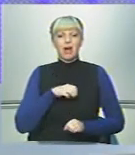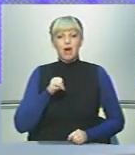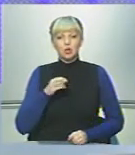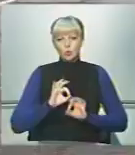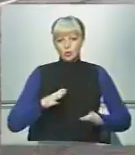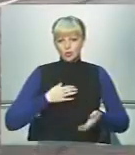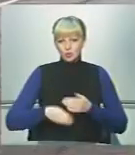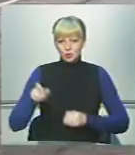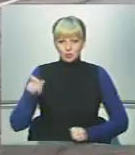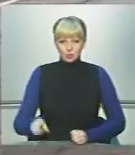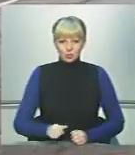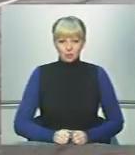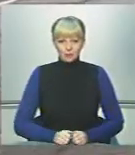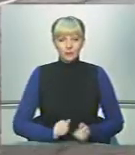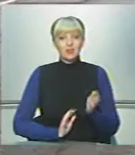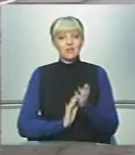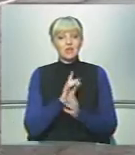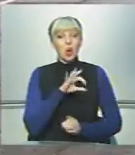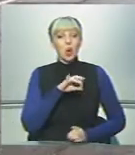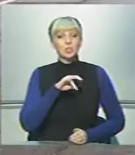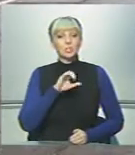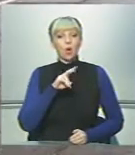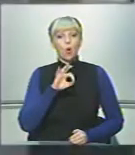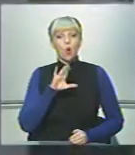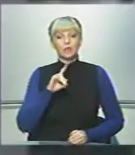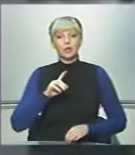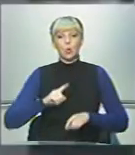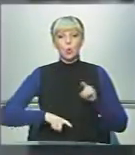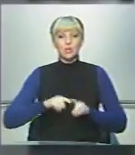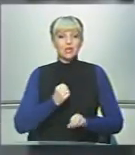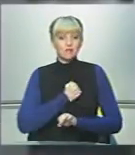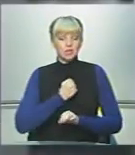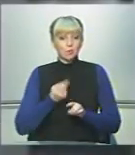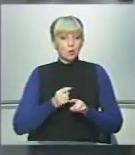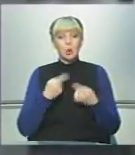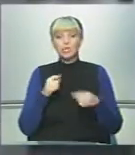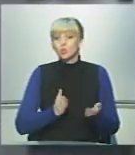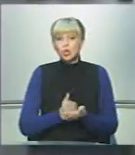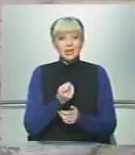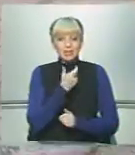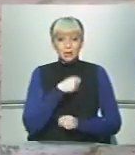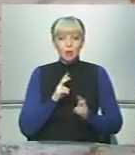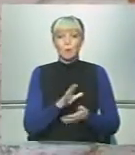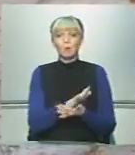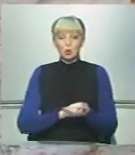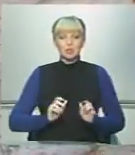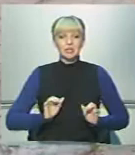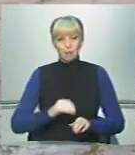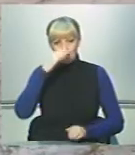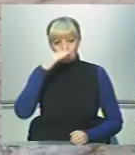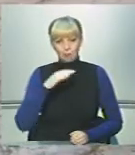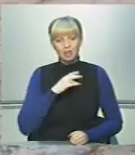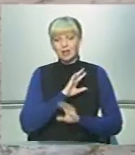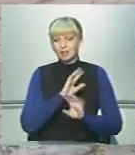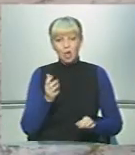Слонар. Виріс Олександр Ковтун у родині військового, тому іншого шляху для себе, як продовжити справу батька,